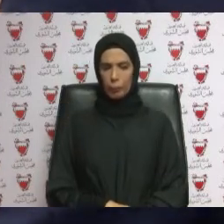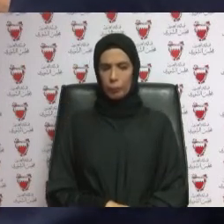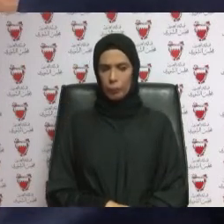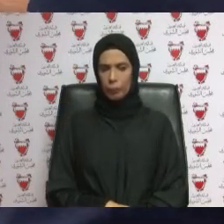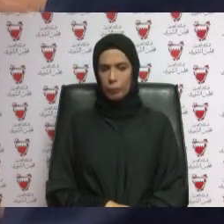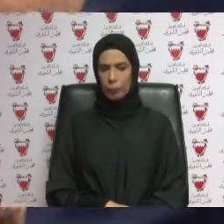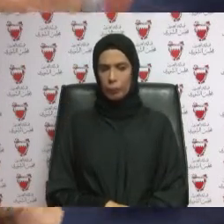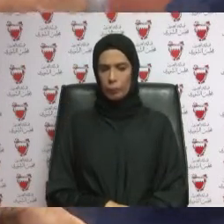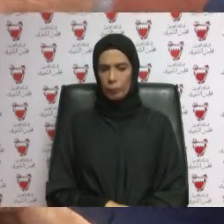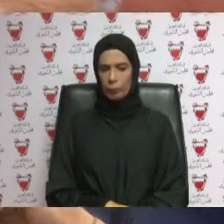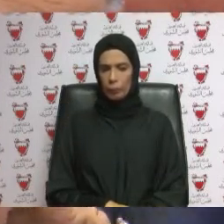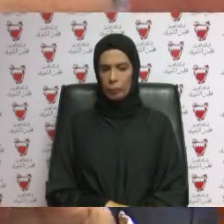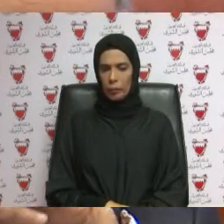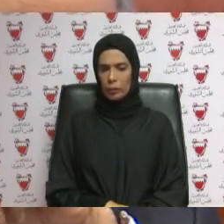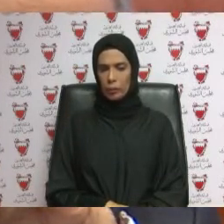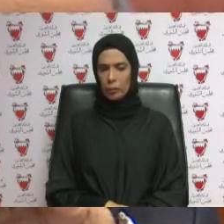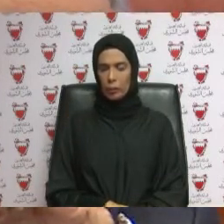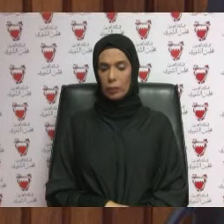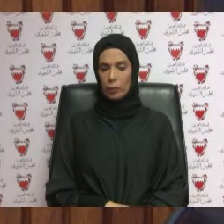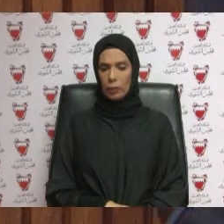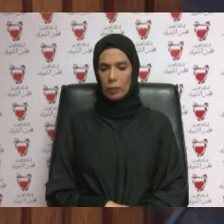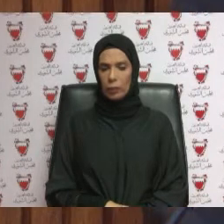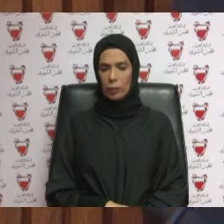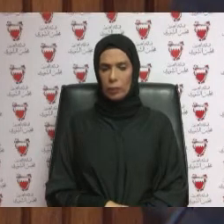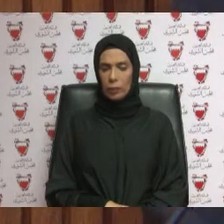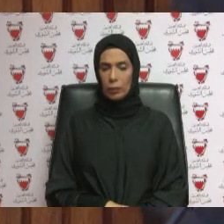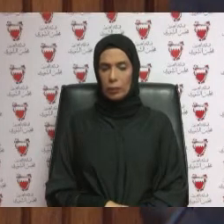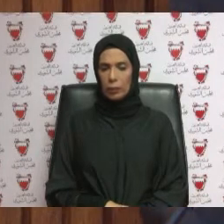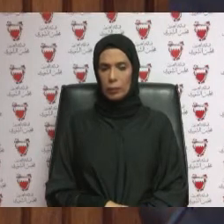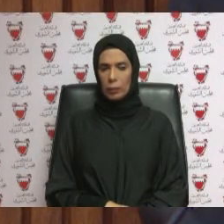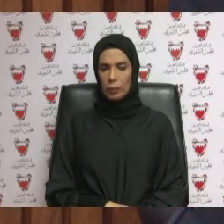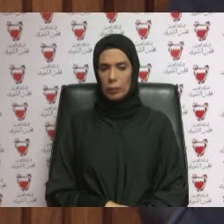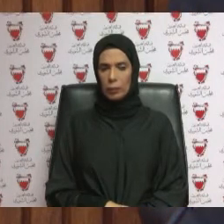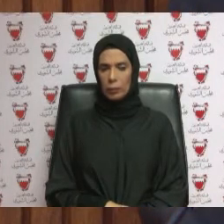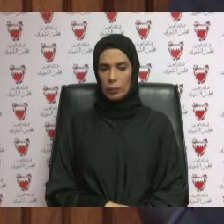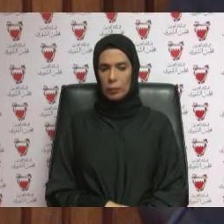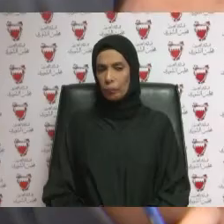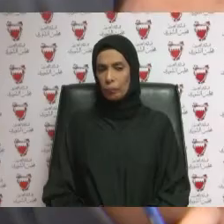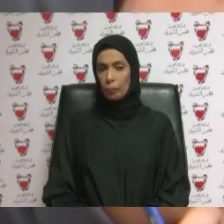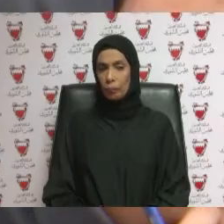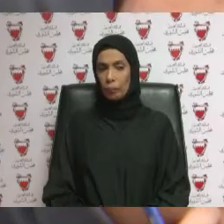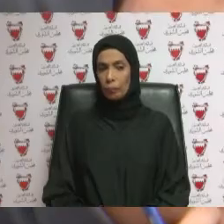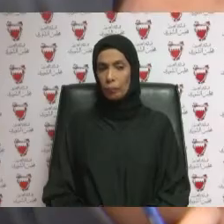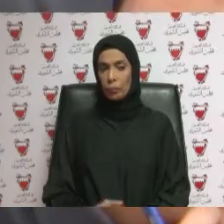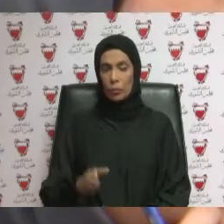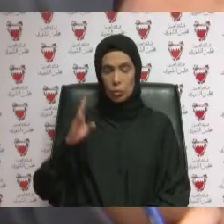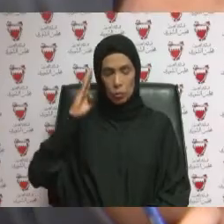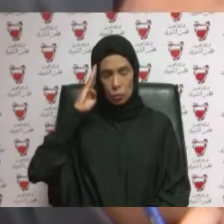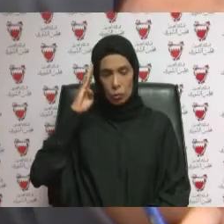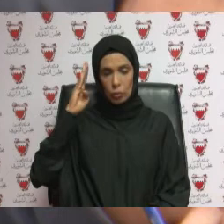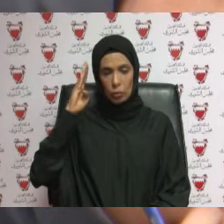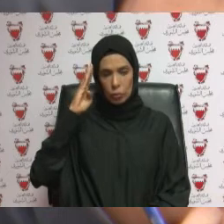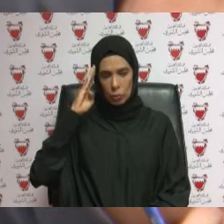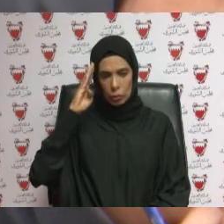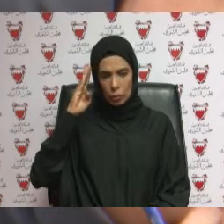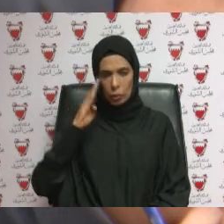شكرا معالي الرئيس. شكرا لك خالد. الأخت دكتورة جهاد تفضلي. الشكر الجزيل إلى